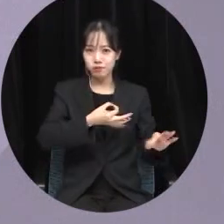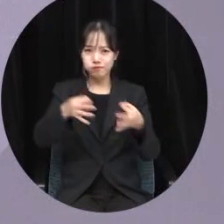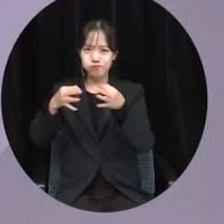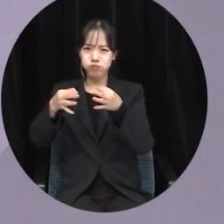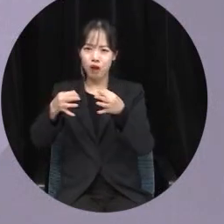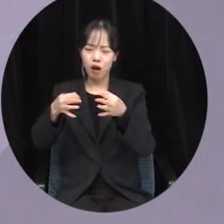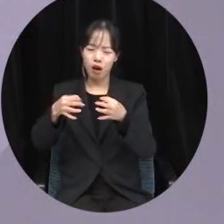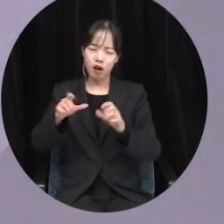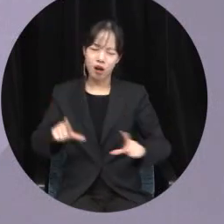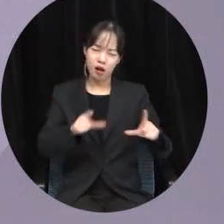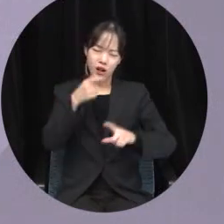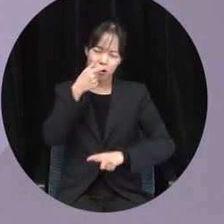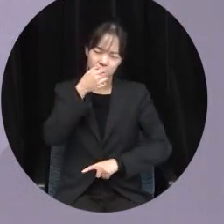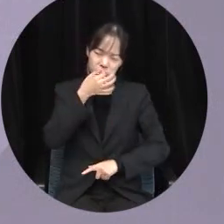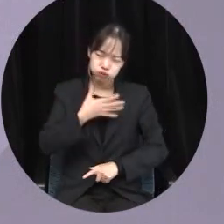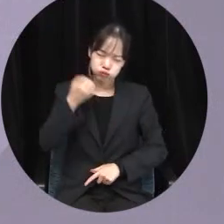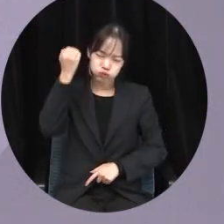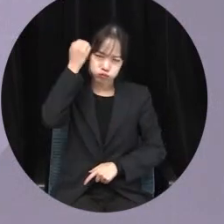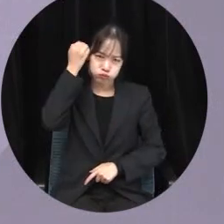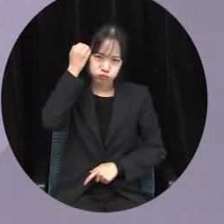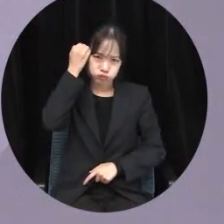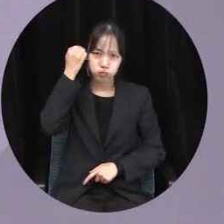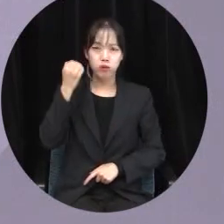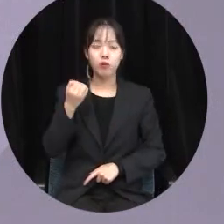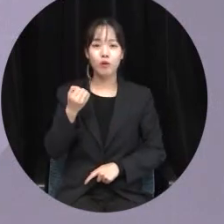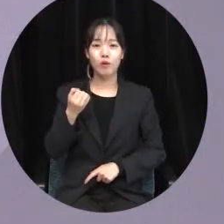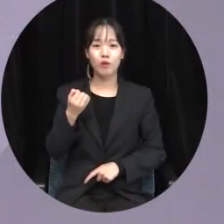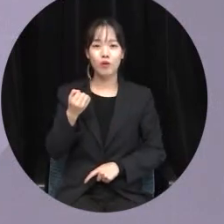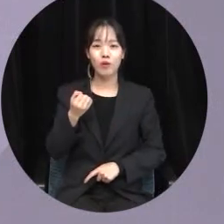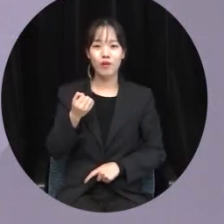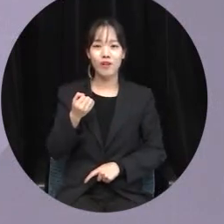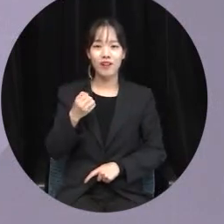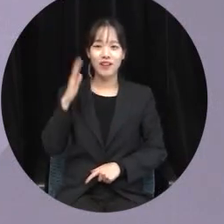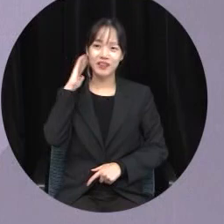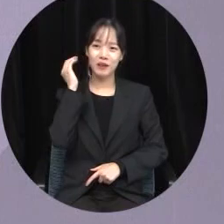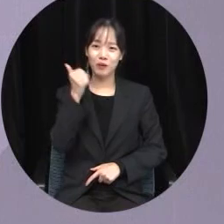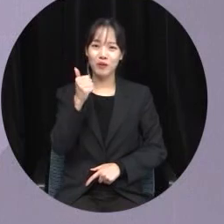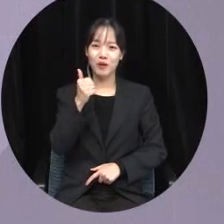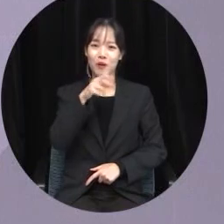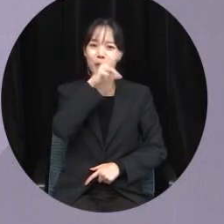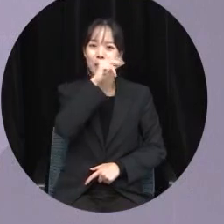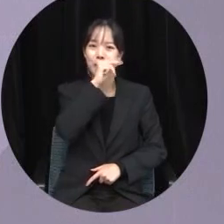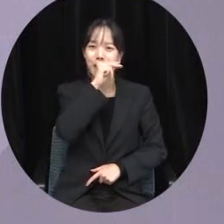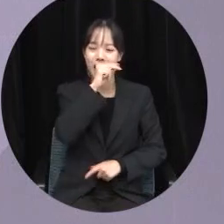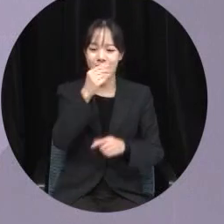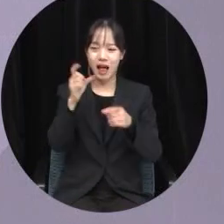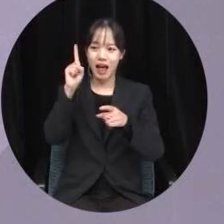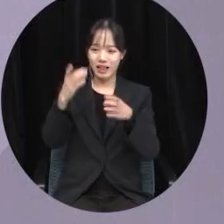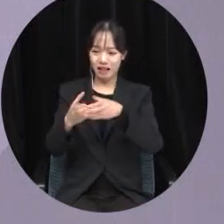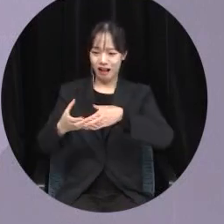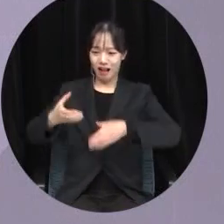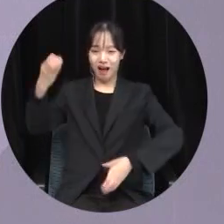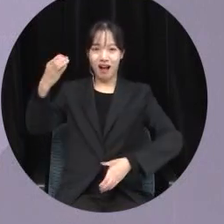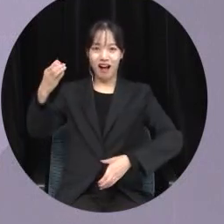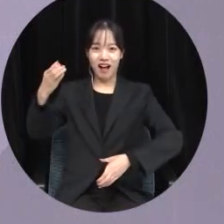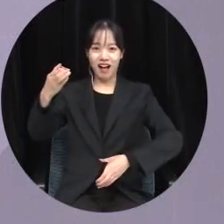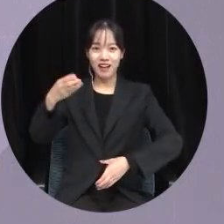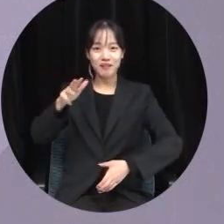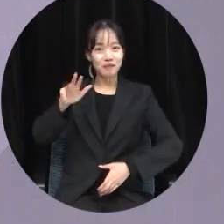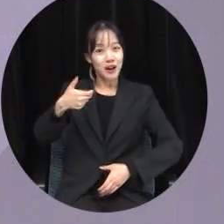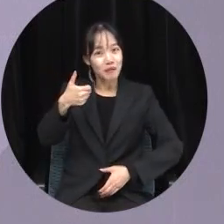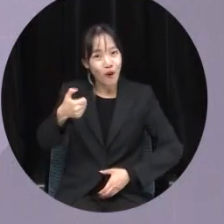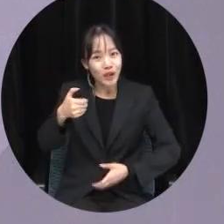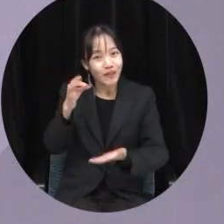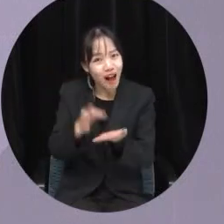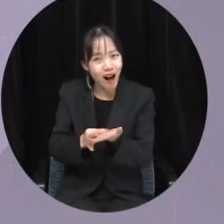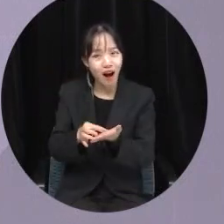대파 한 당 가격을 875원이라고 믿고 있으니 제대로 된 민생 대책, 서민 대책이 나올 수